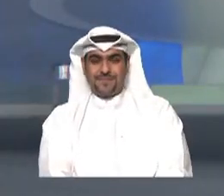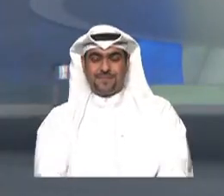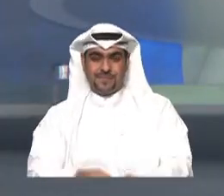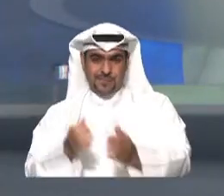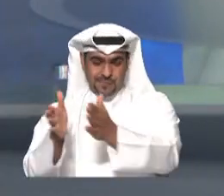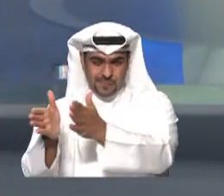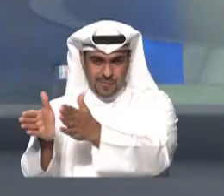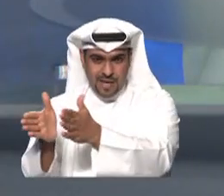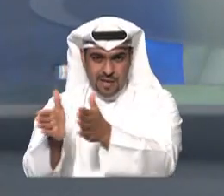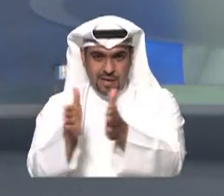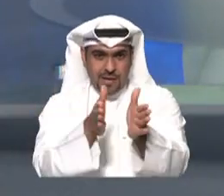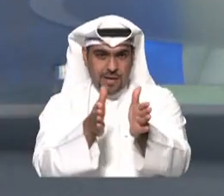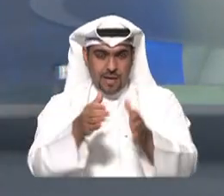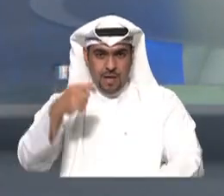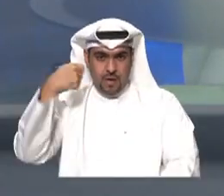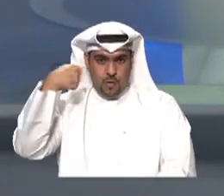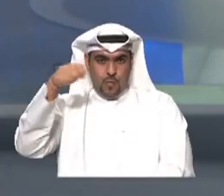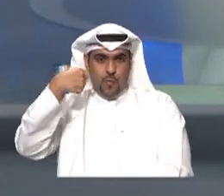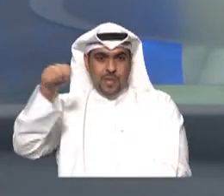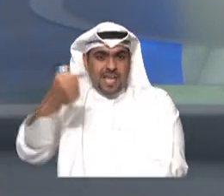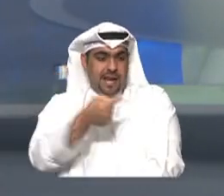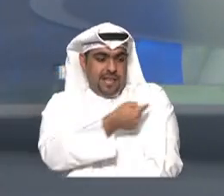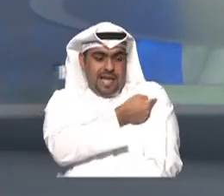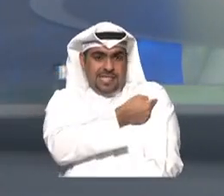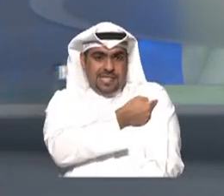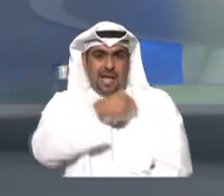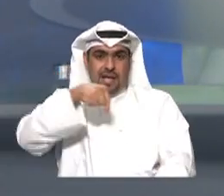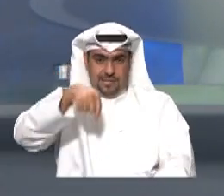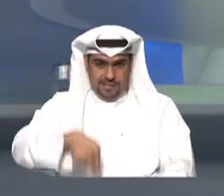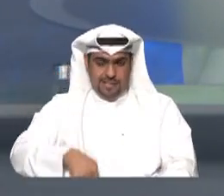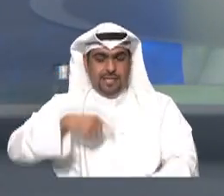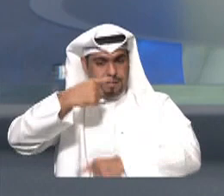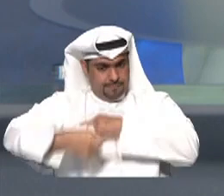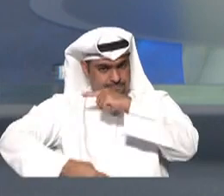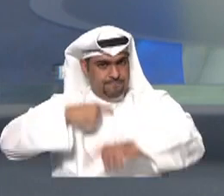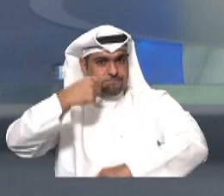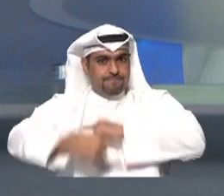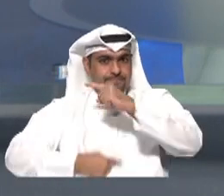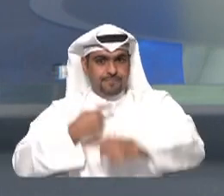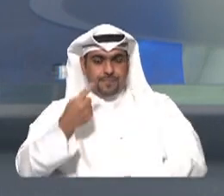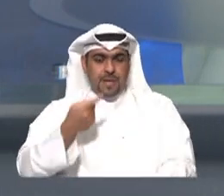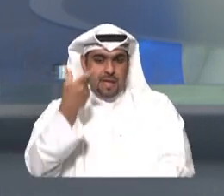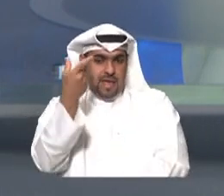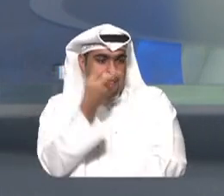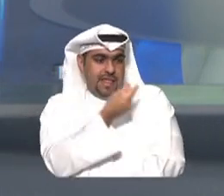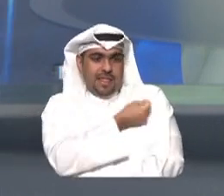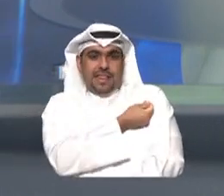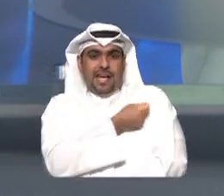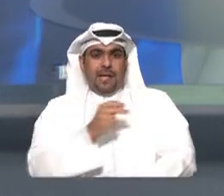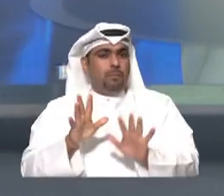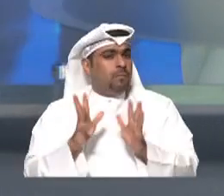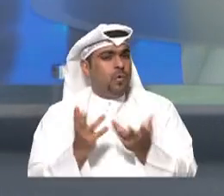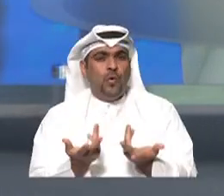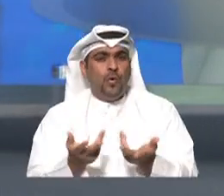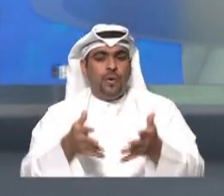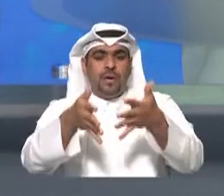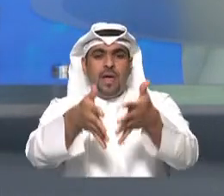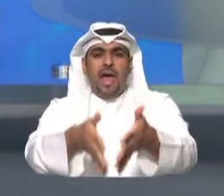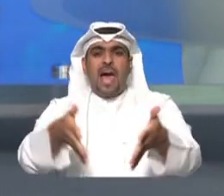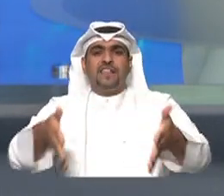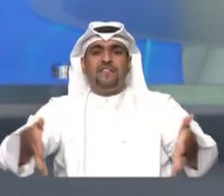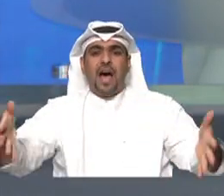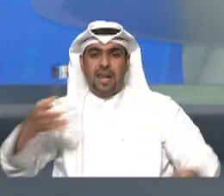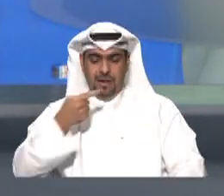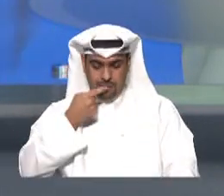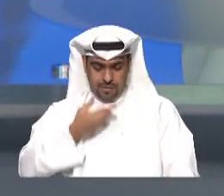تكثف وزارة الصحة جهودها لتطعيم الفئة العمرية بين 12 و15 عاما، حيث وصلت نسبة تحصين هذه الفئة إلى